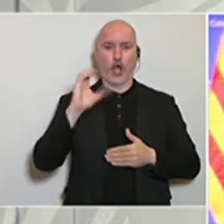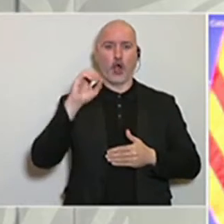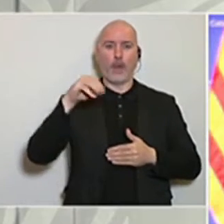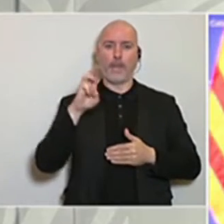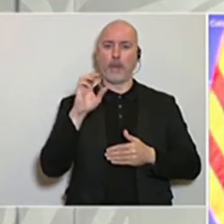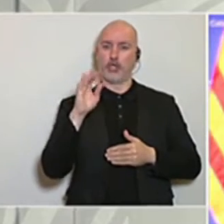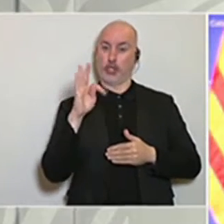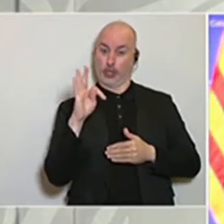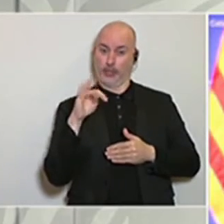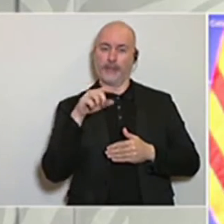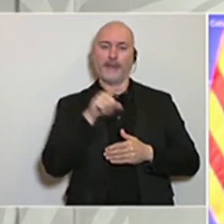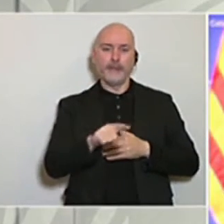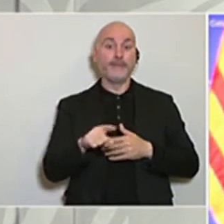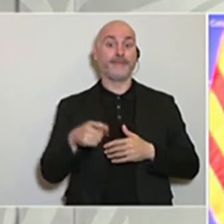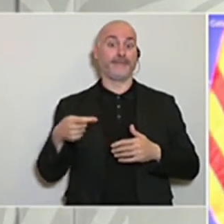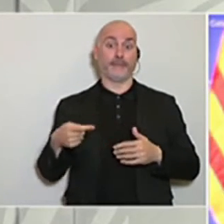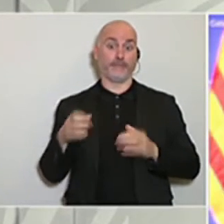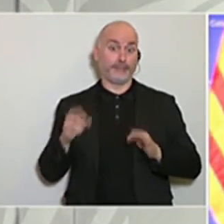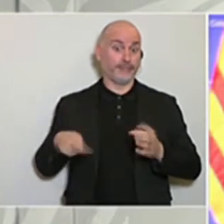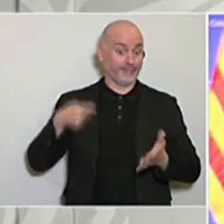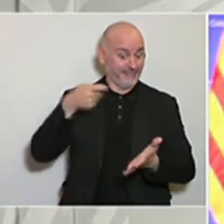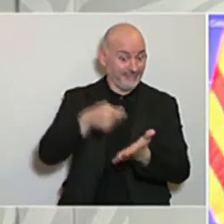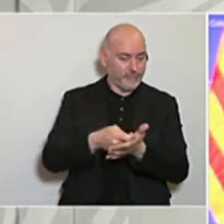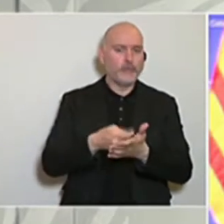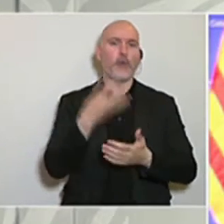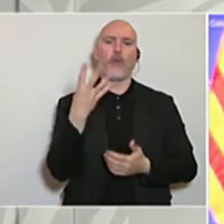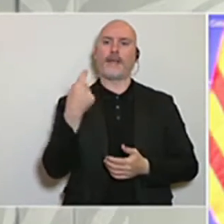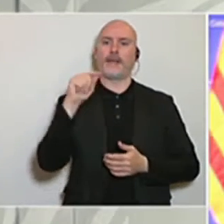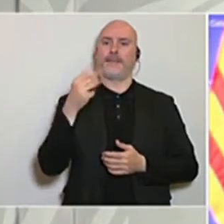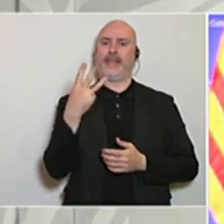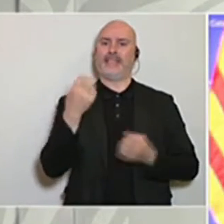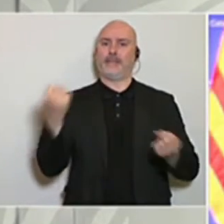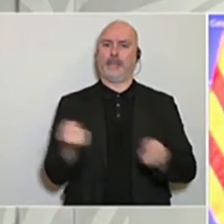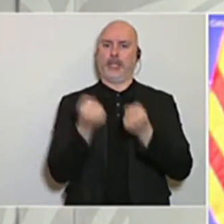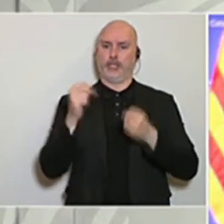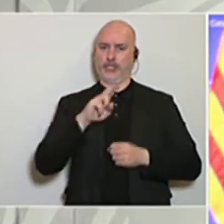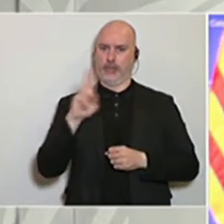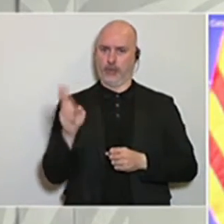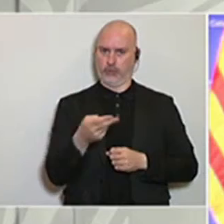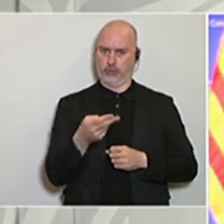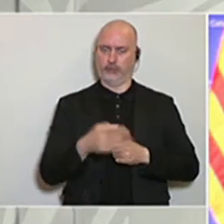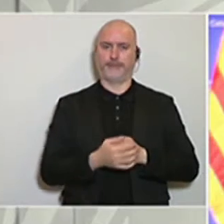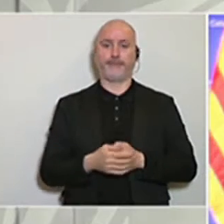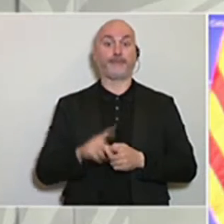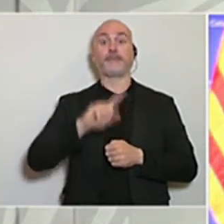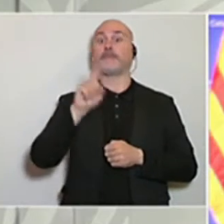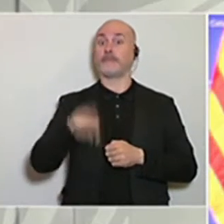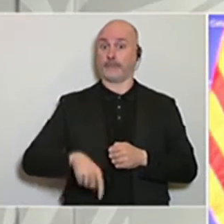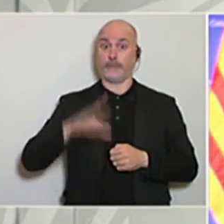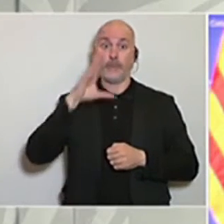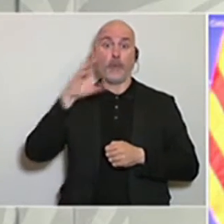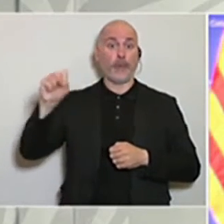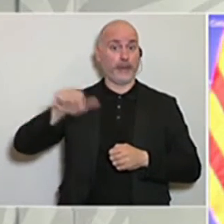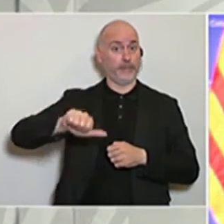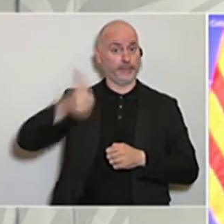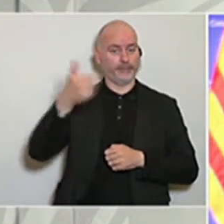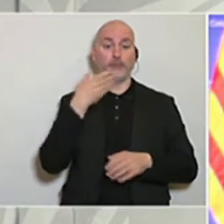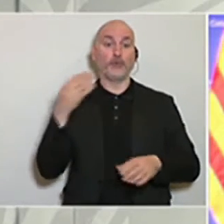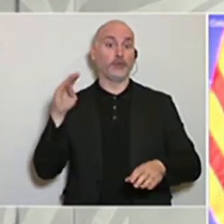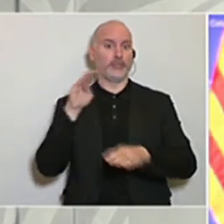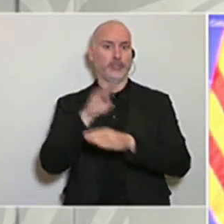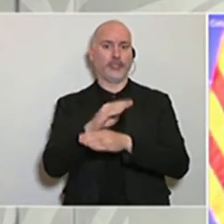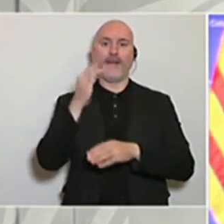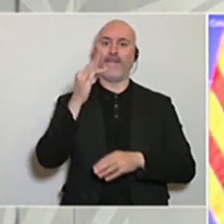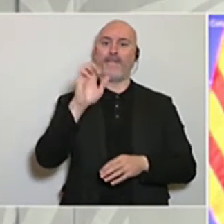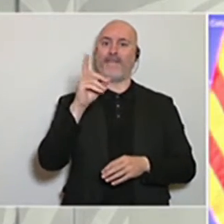una aportació amb un import màxim de 4,3 milions d'euros. Així mateix, el govern també ha aprovat una subvenció